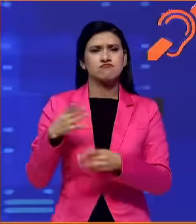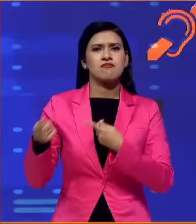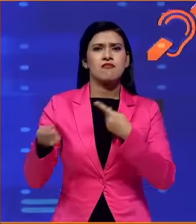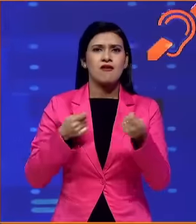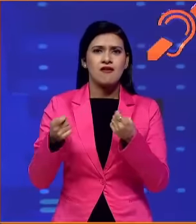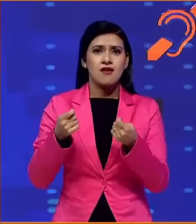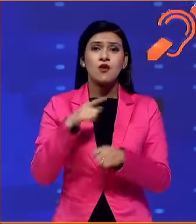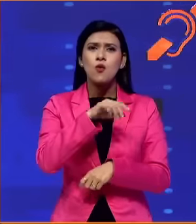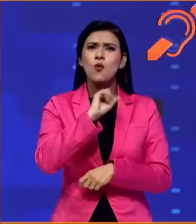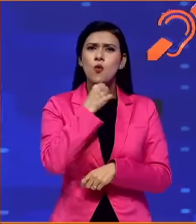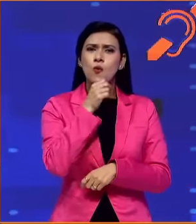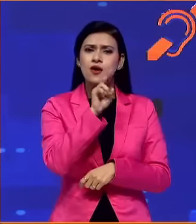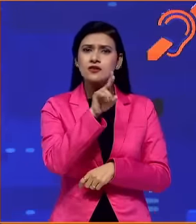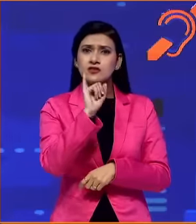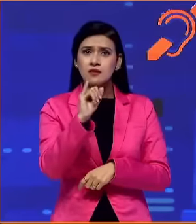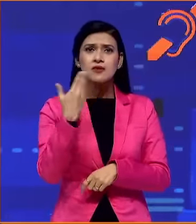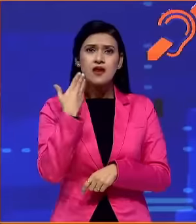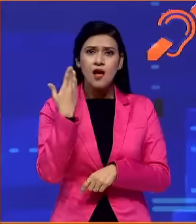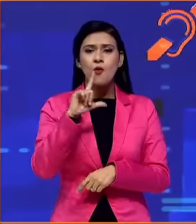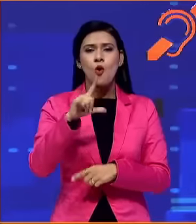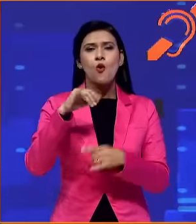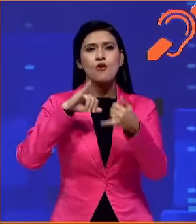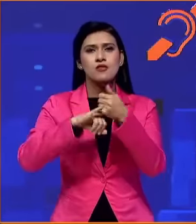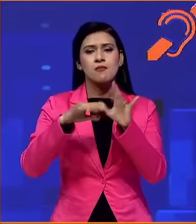चुनेगएथे। डॉ.